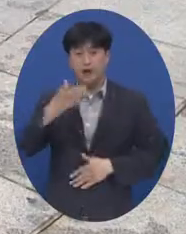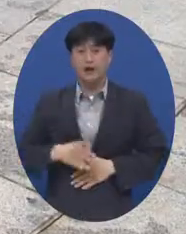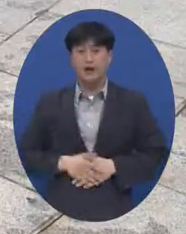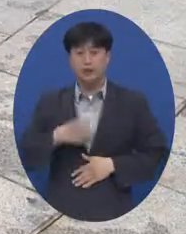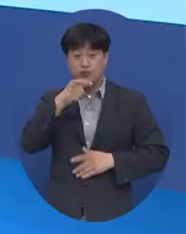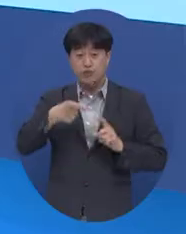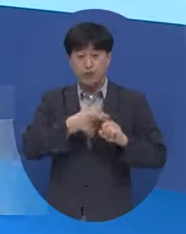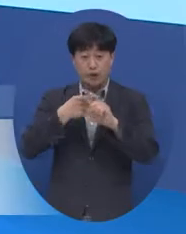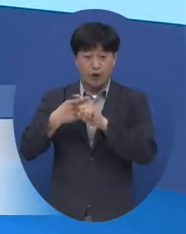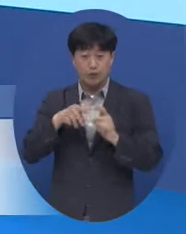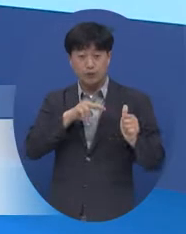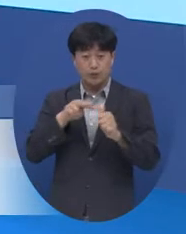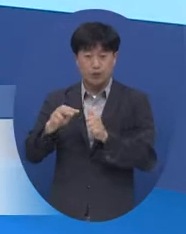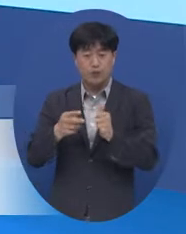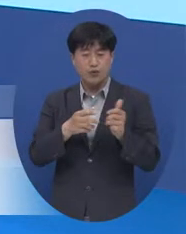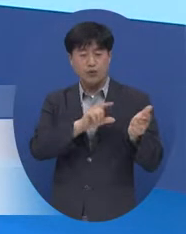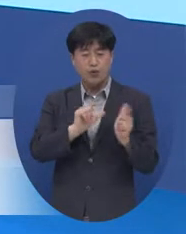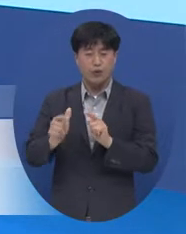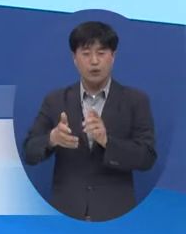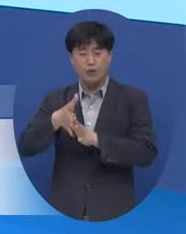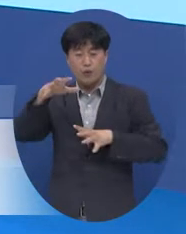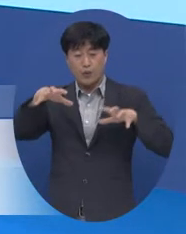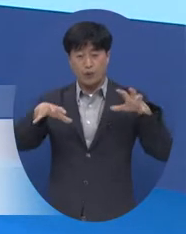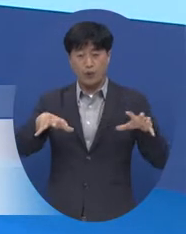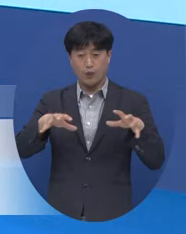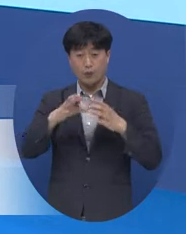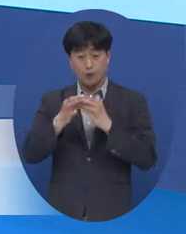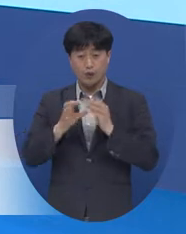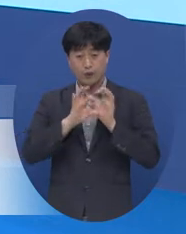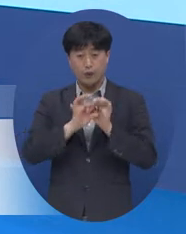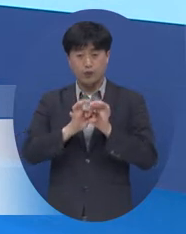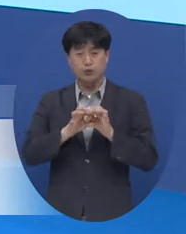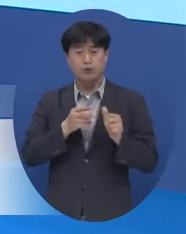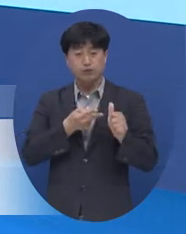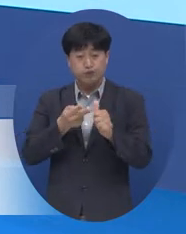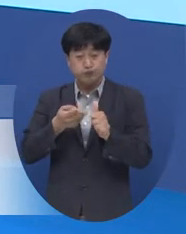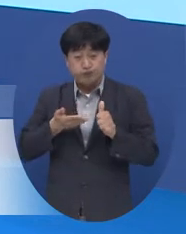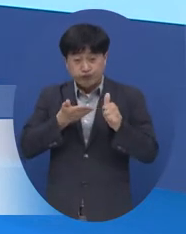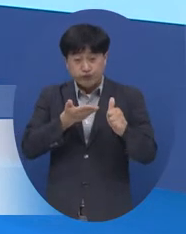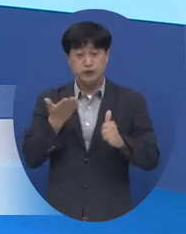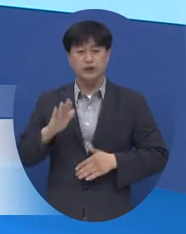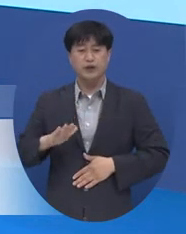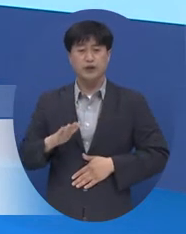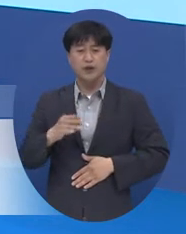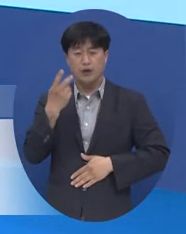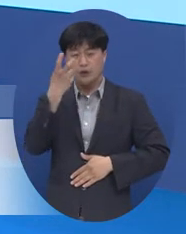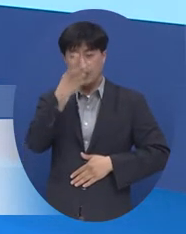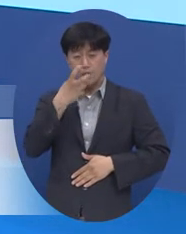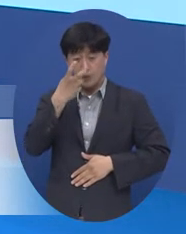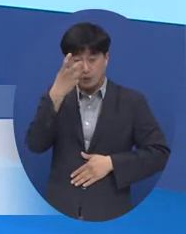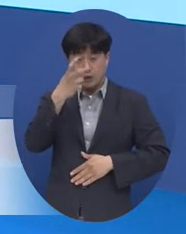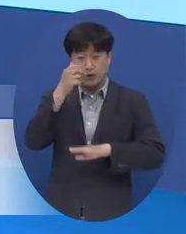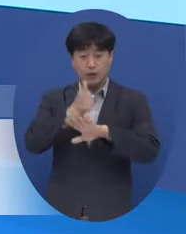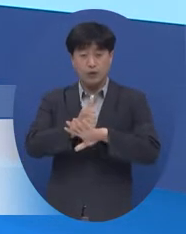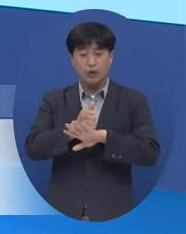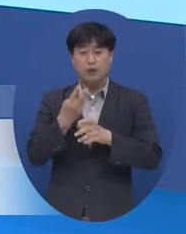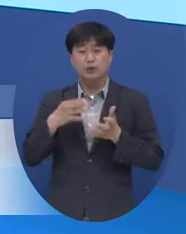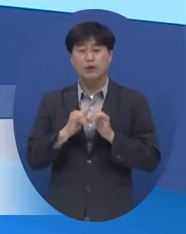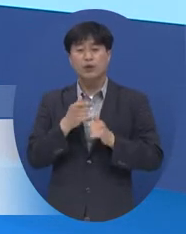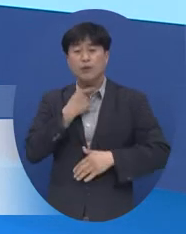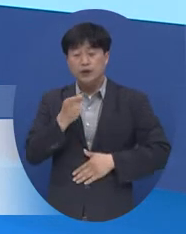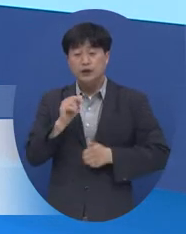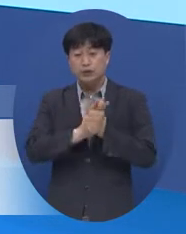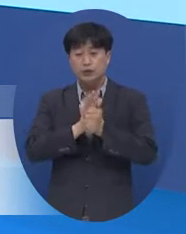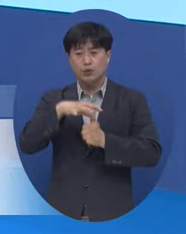있습니다. 물 관련 정보는 여러 기관에서 그리고 여러 시스템을 통해서 정보가 제공됐었는데요. 설문조사를 통해서 도민들이